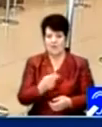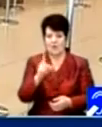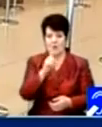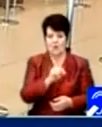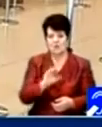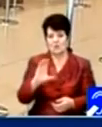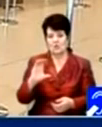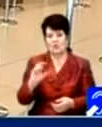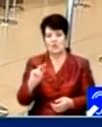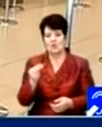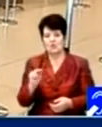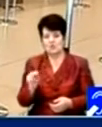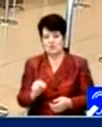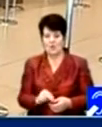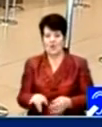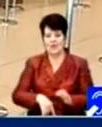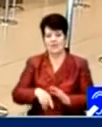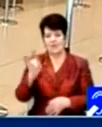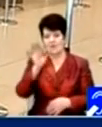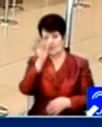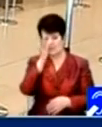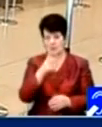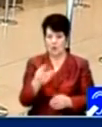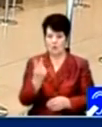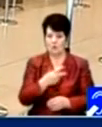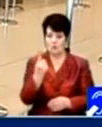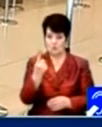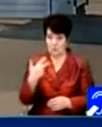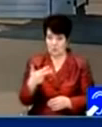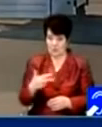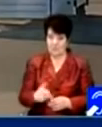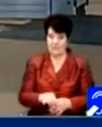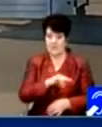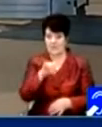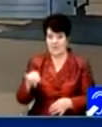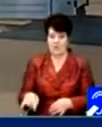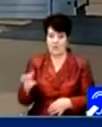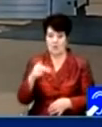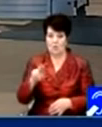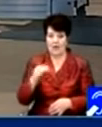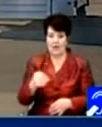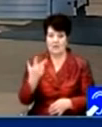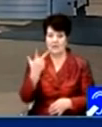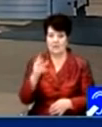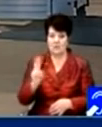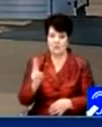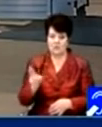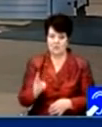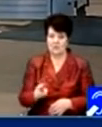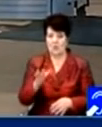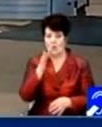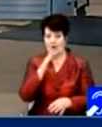joi. Decolarea din Chișinău este programată pentru ora 21:30 și aterizarea în Dubai la orele 3:20, ora